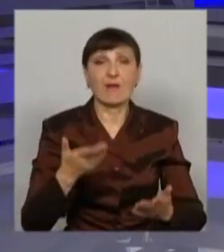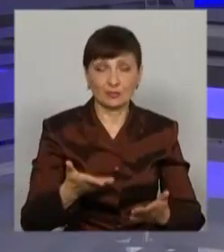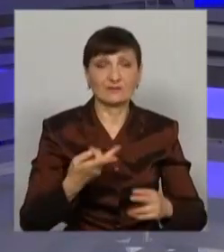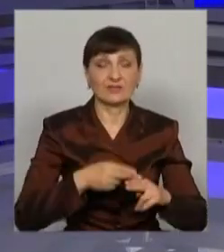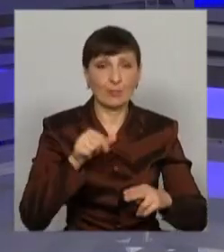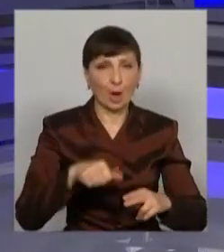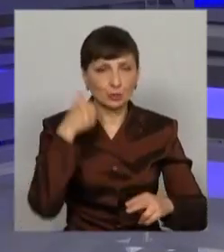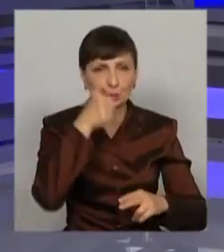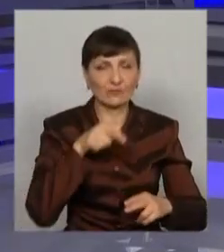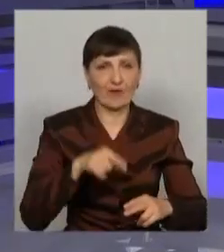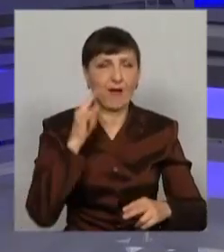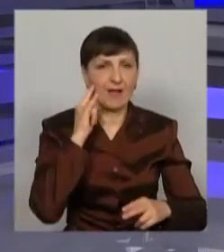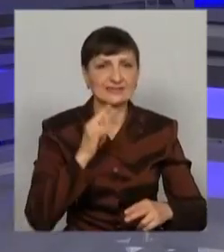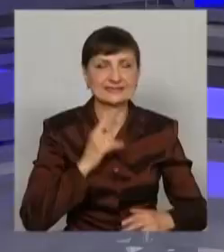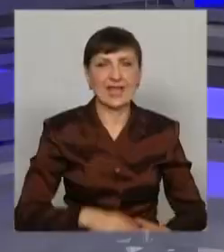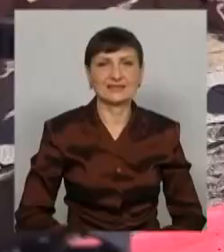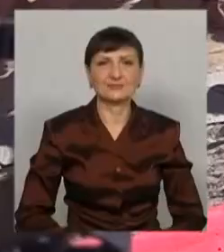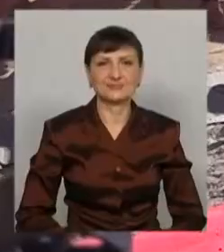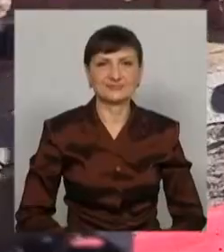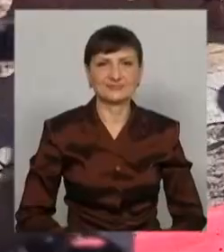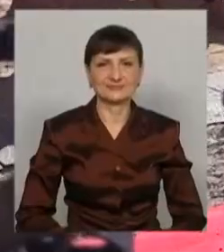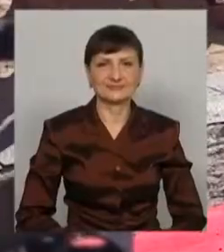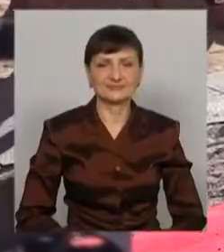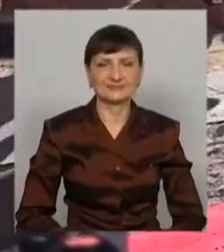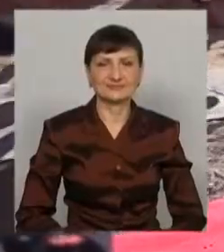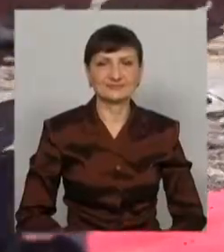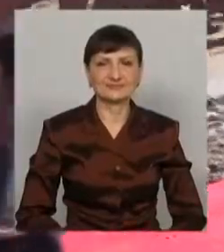посетил историческое мероприятие.